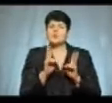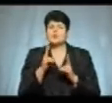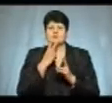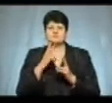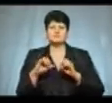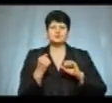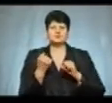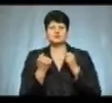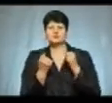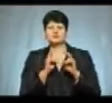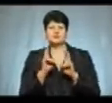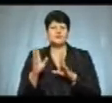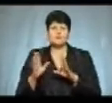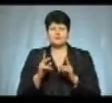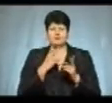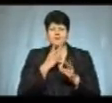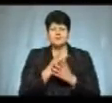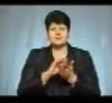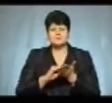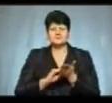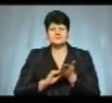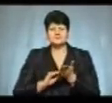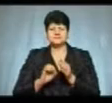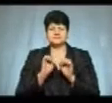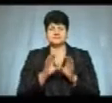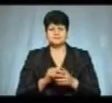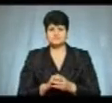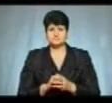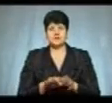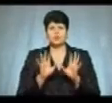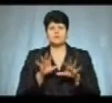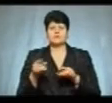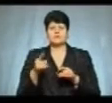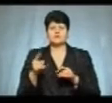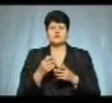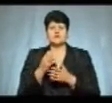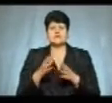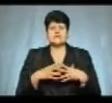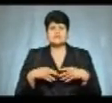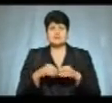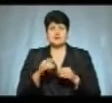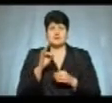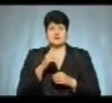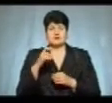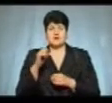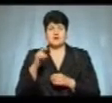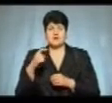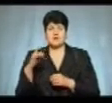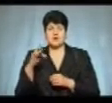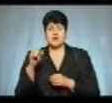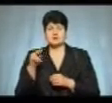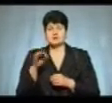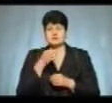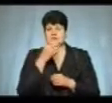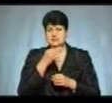друзів розказувала, писала по можливості. Голова Тернопільської міської спілки ветеранів Афганістану Роман Храпцьо розповів, що на війні